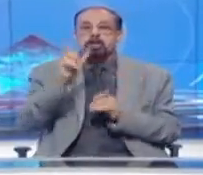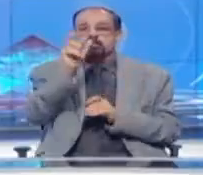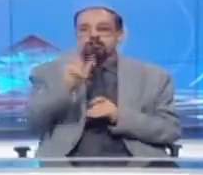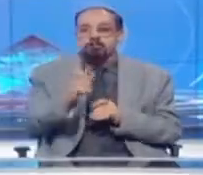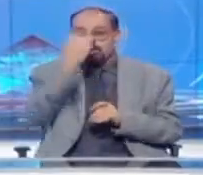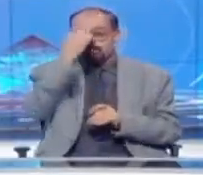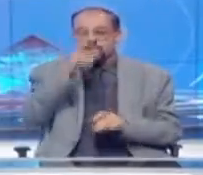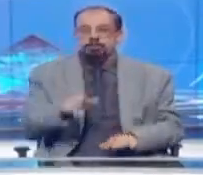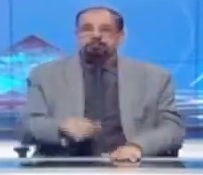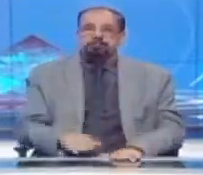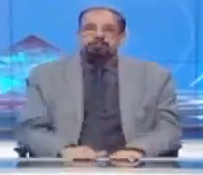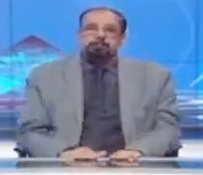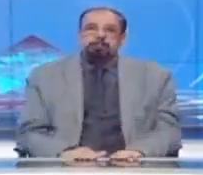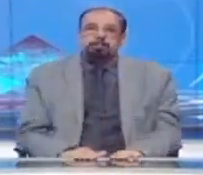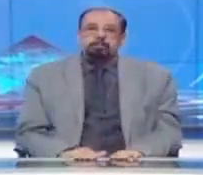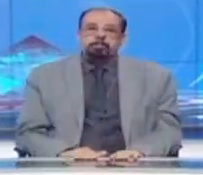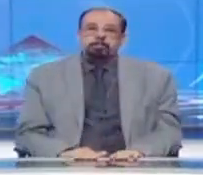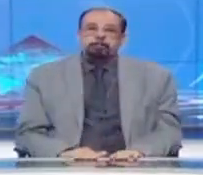8,700,000 شخص.